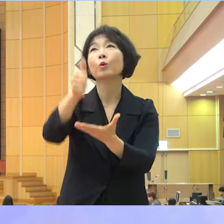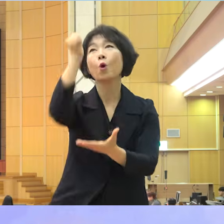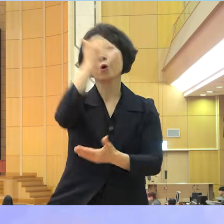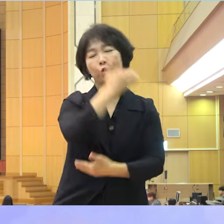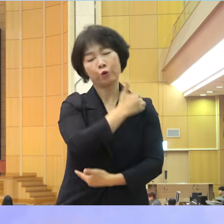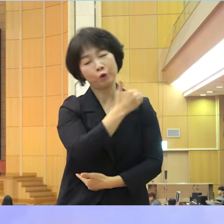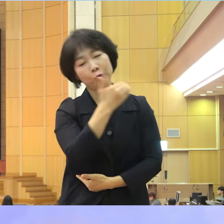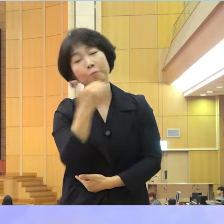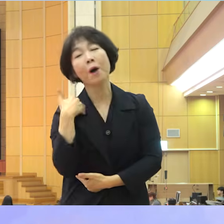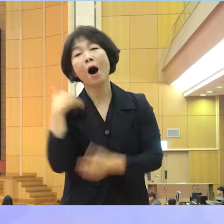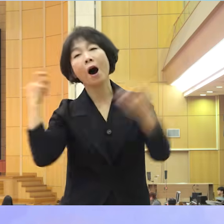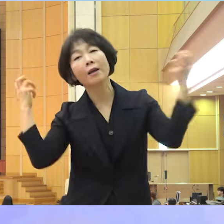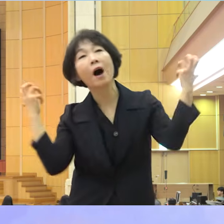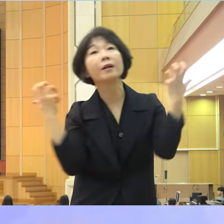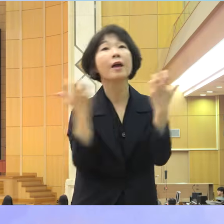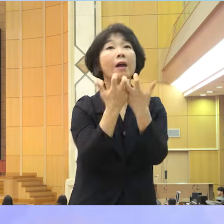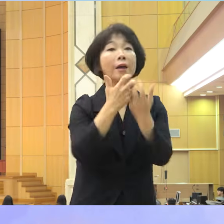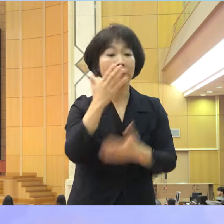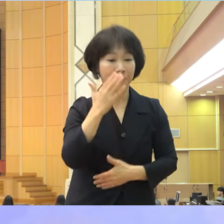예수로